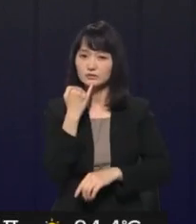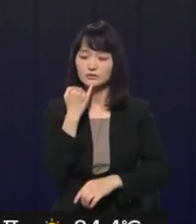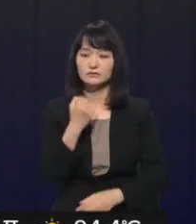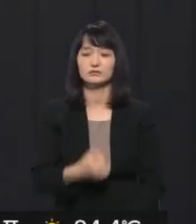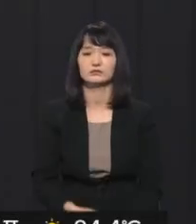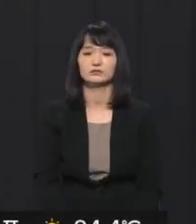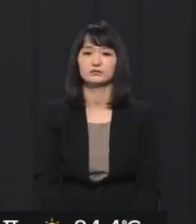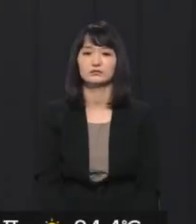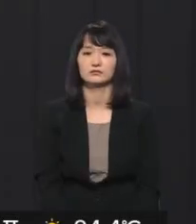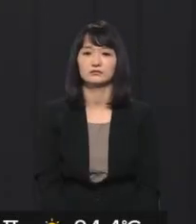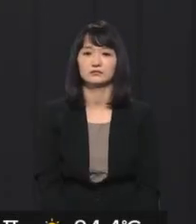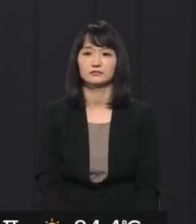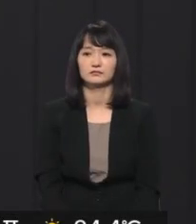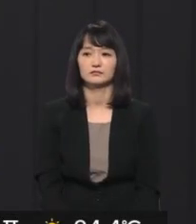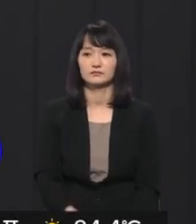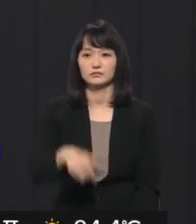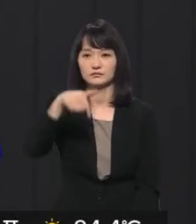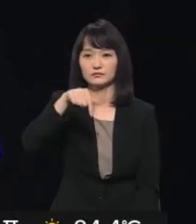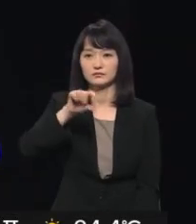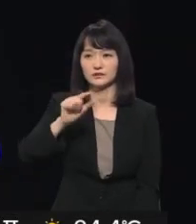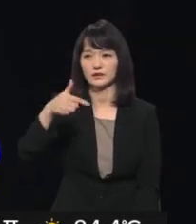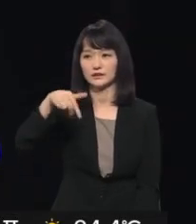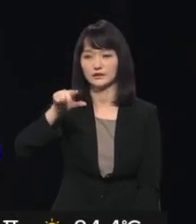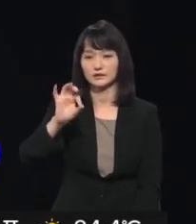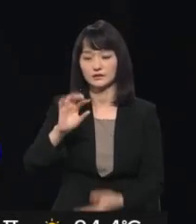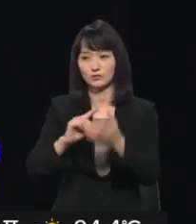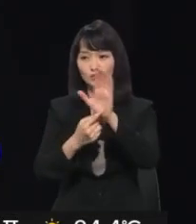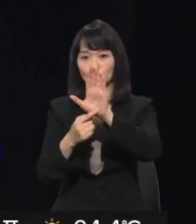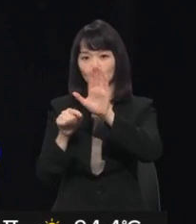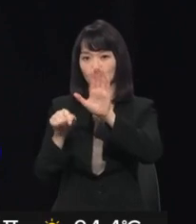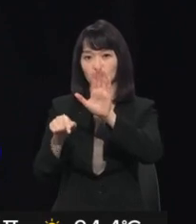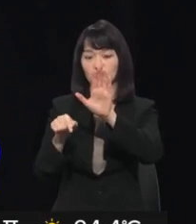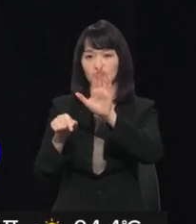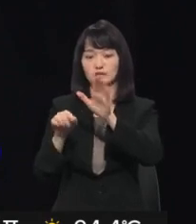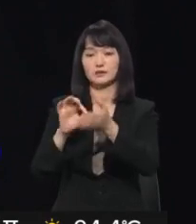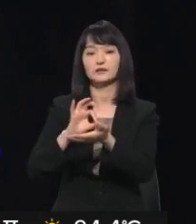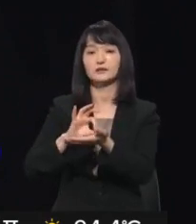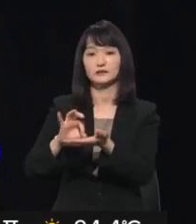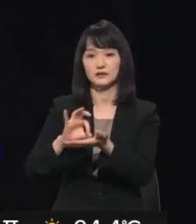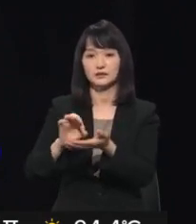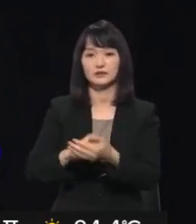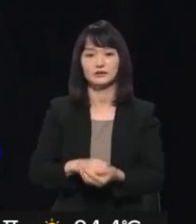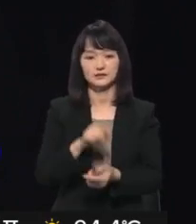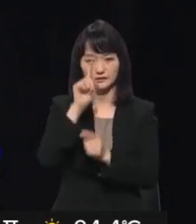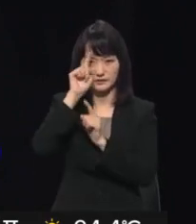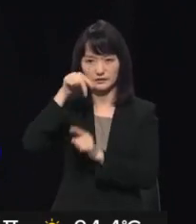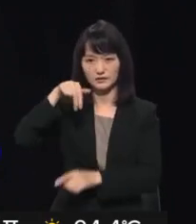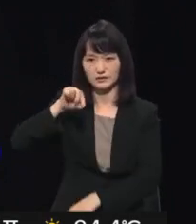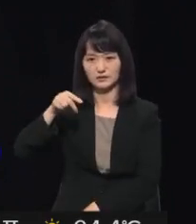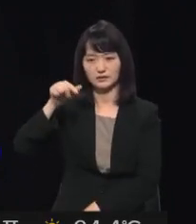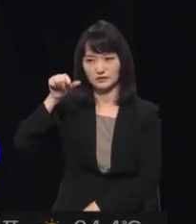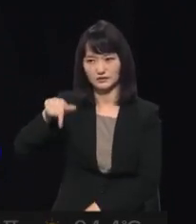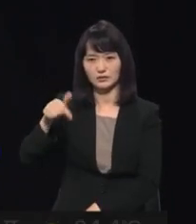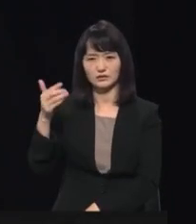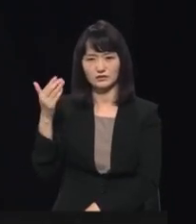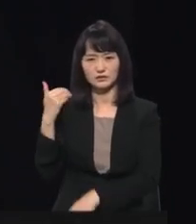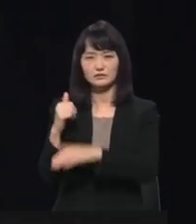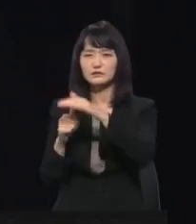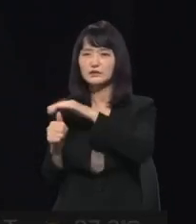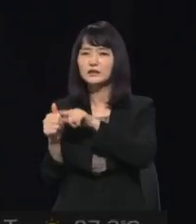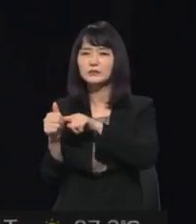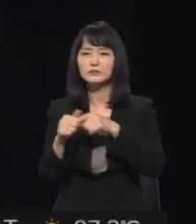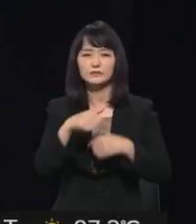예 일단 간장이 남편을 쓰셨는데 이 부분은 이제 어 이준석 전 대표가 이전에 뭐